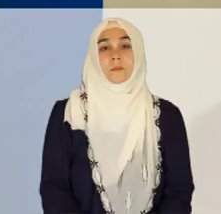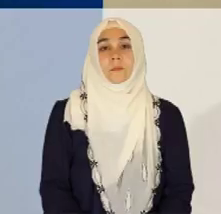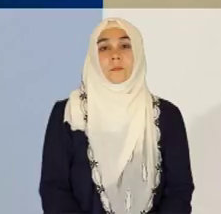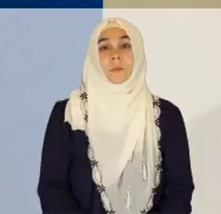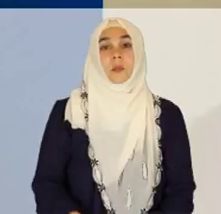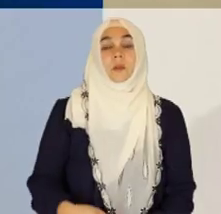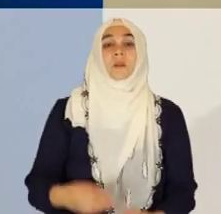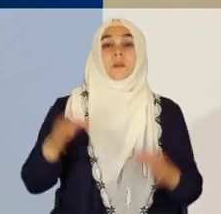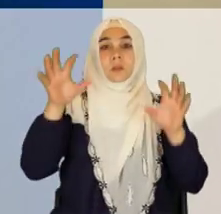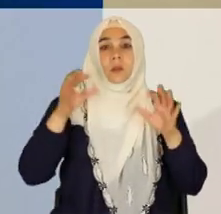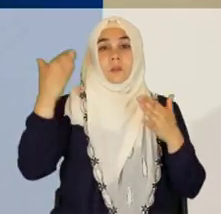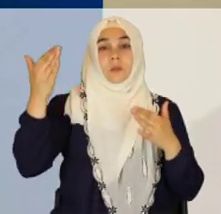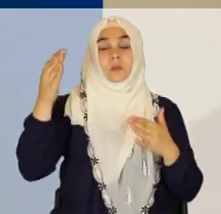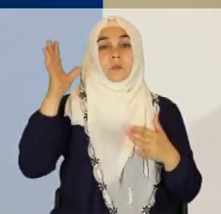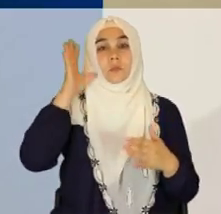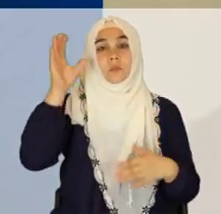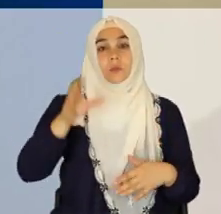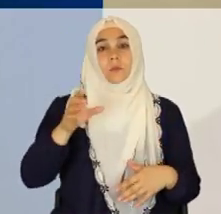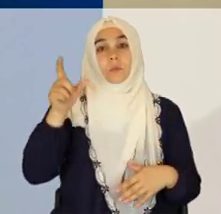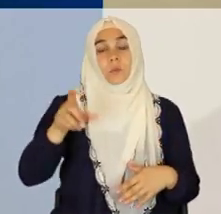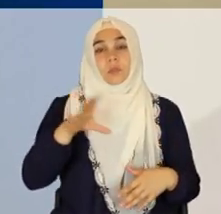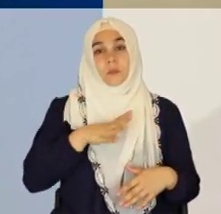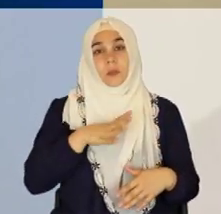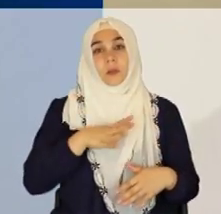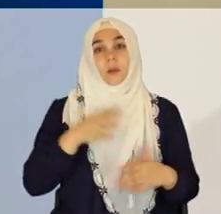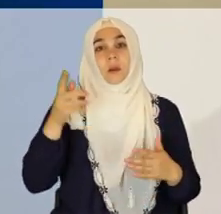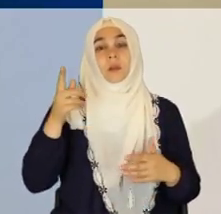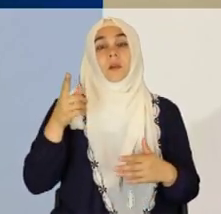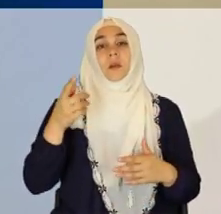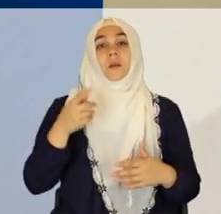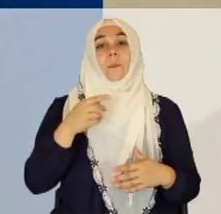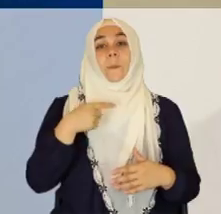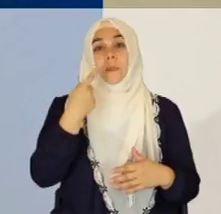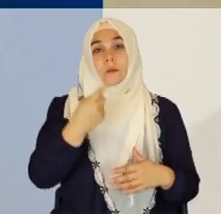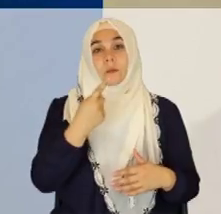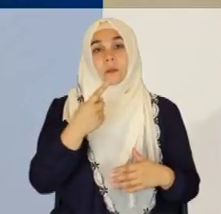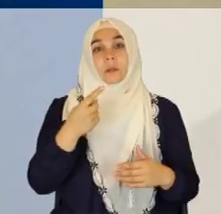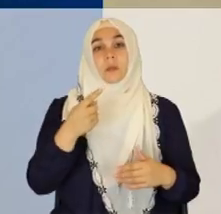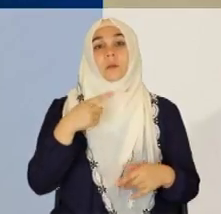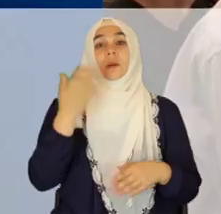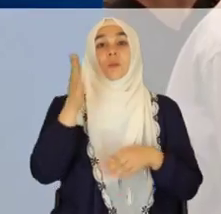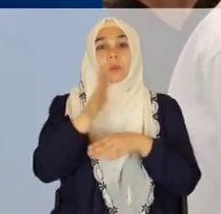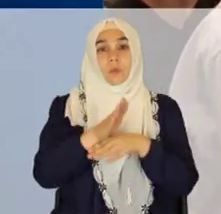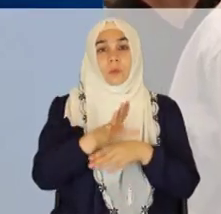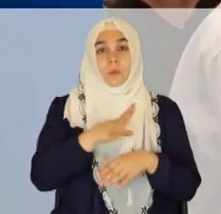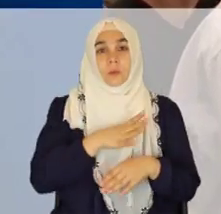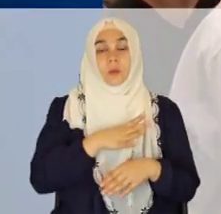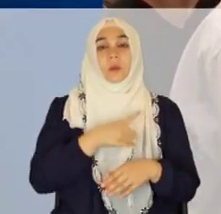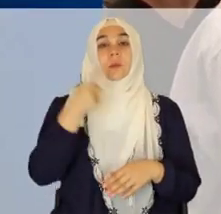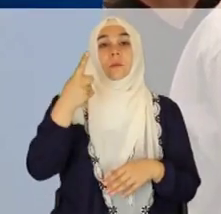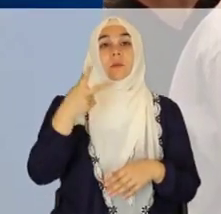Shariat mu'min musulmonlardan qiladigan talabi bir necha xil bo'ladi.